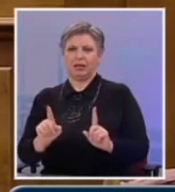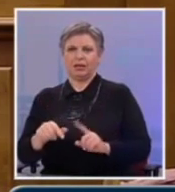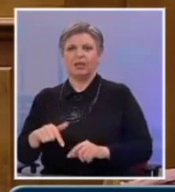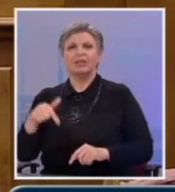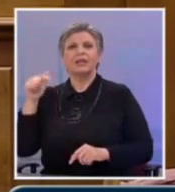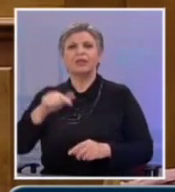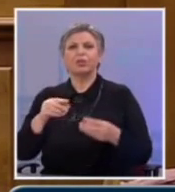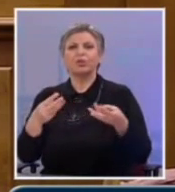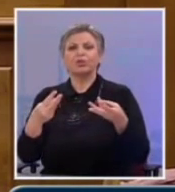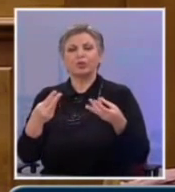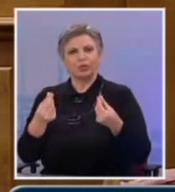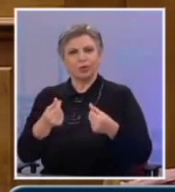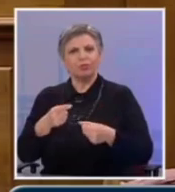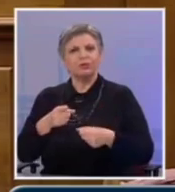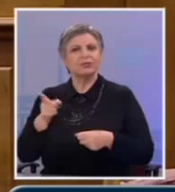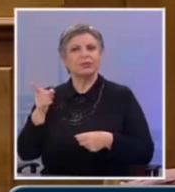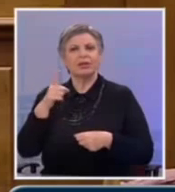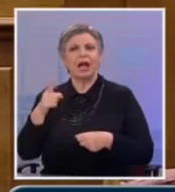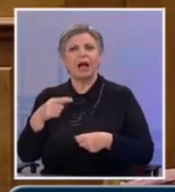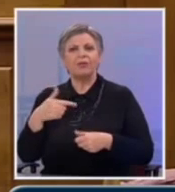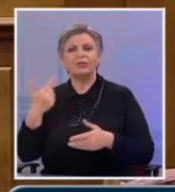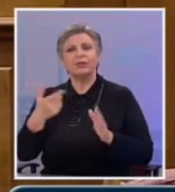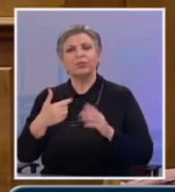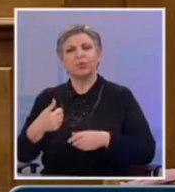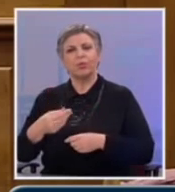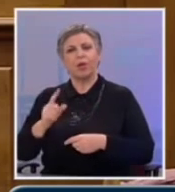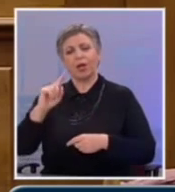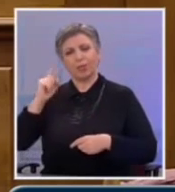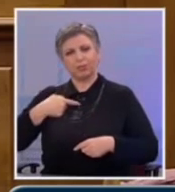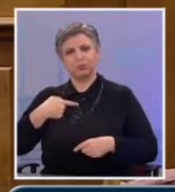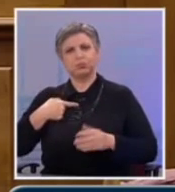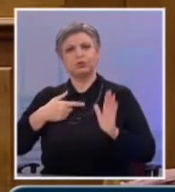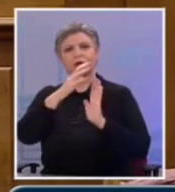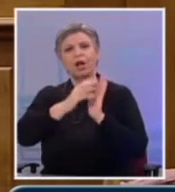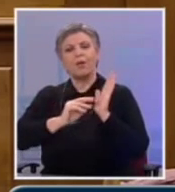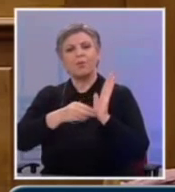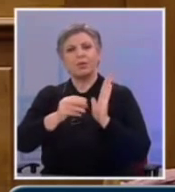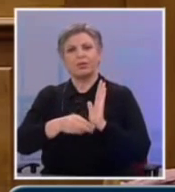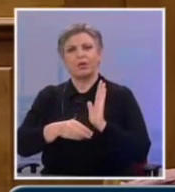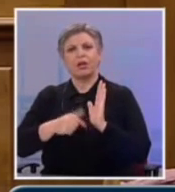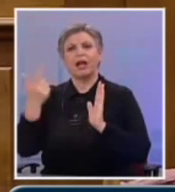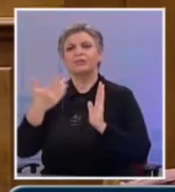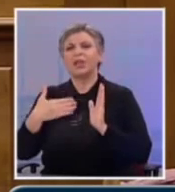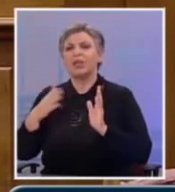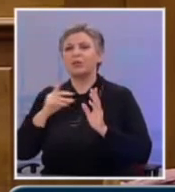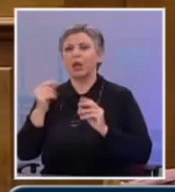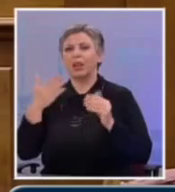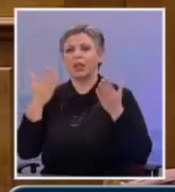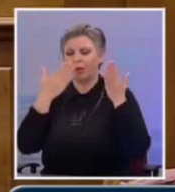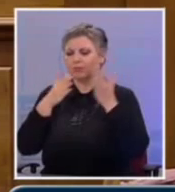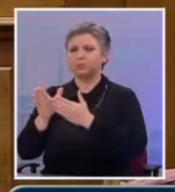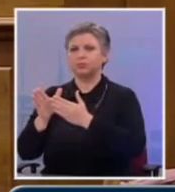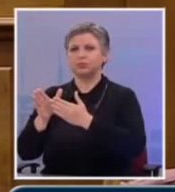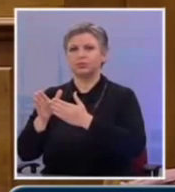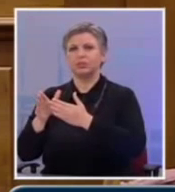κατευθύνουν τη συζήτηση μακριά από την τραγική αποτυχία του προγράμματος και από τις